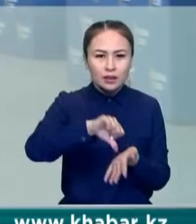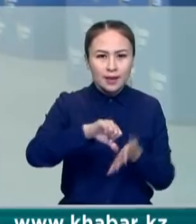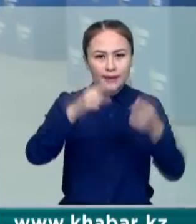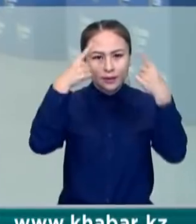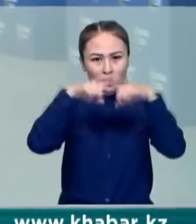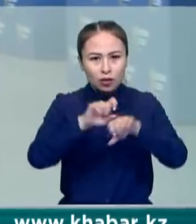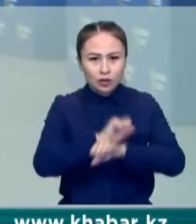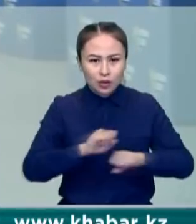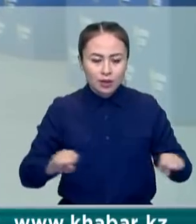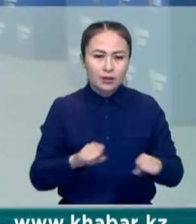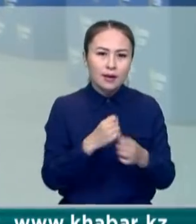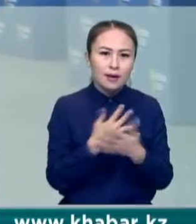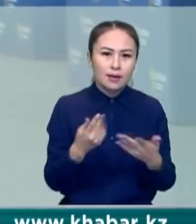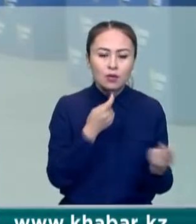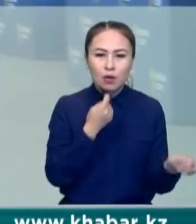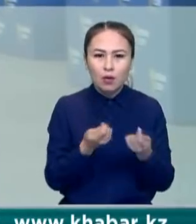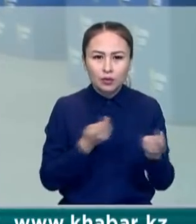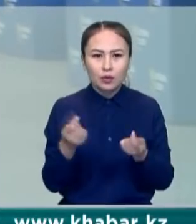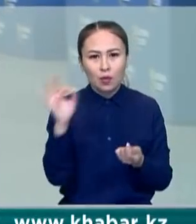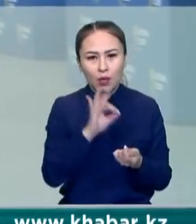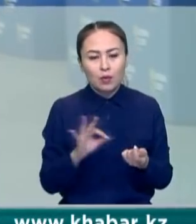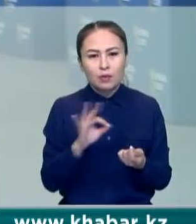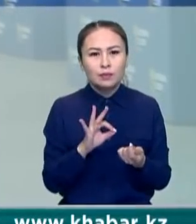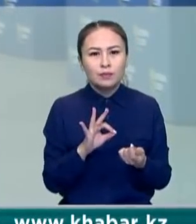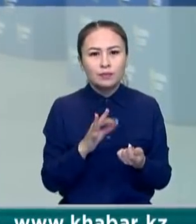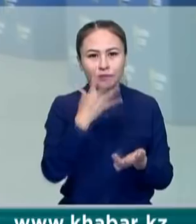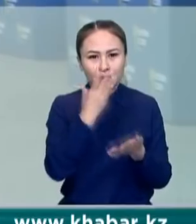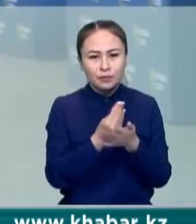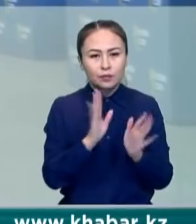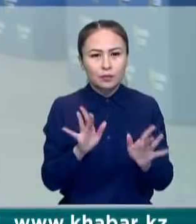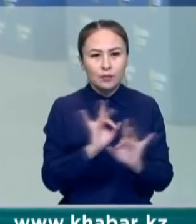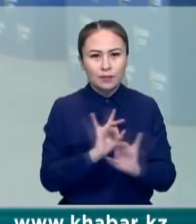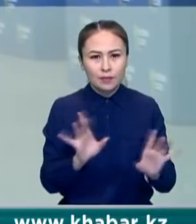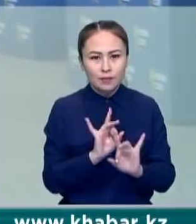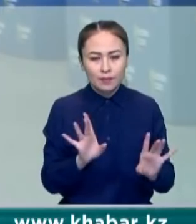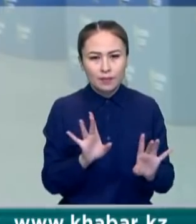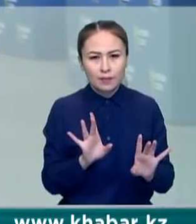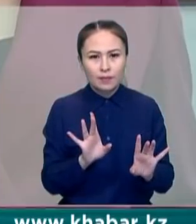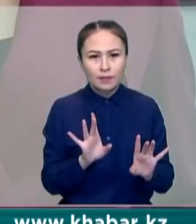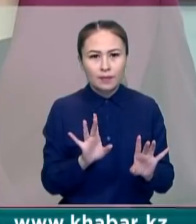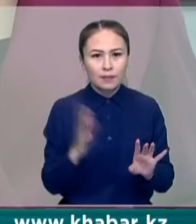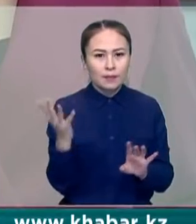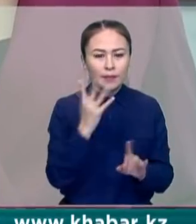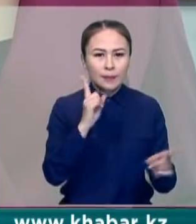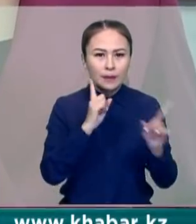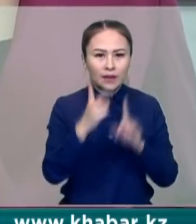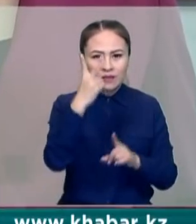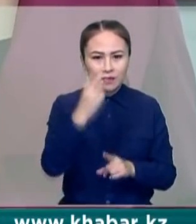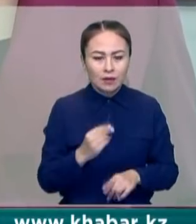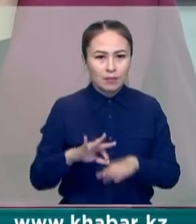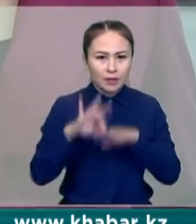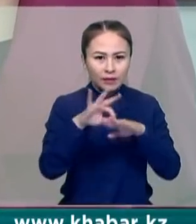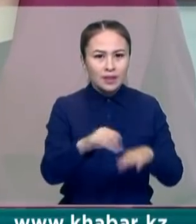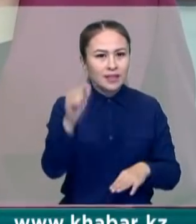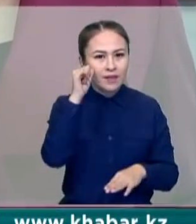жарыс, ядролық қарусыздану төңірегінде де өз тұжырымдарын айтатын болады. 5-ші отырыс екі күнге